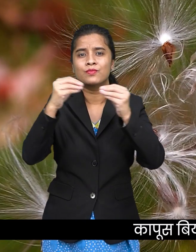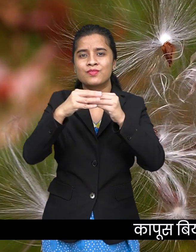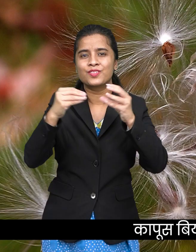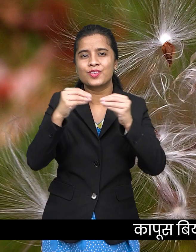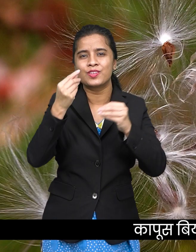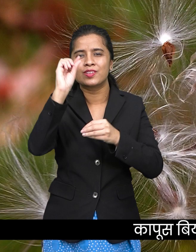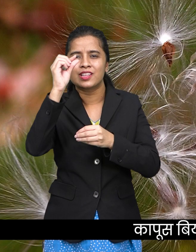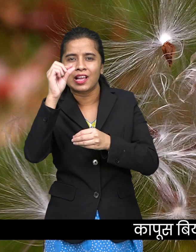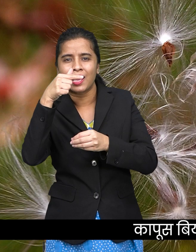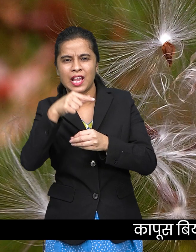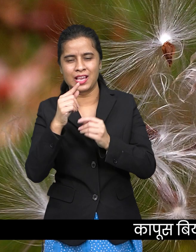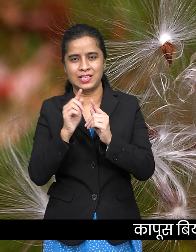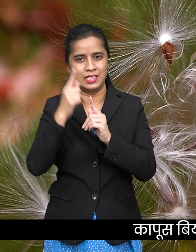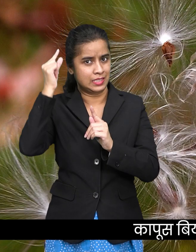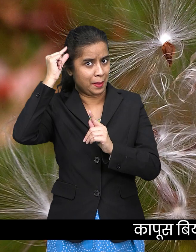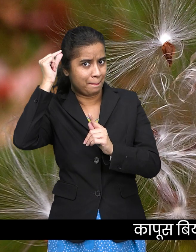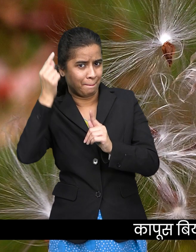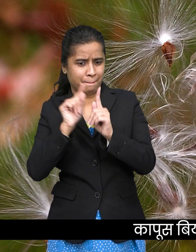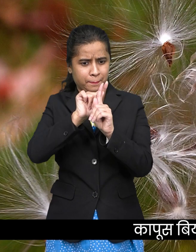कापसांच्या बियाण्यांमध्ये केसाळ रचना असते.